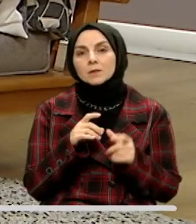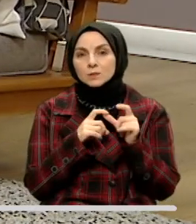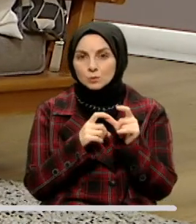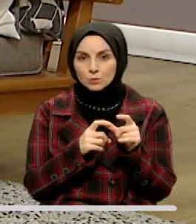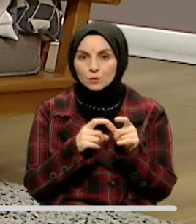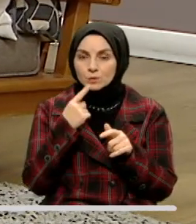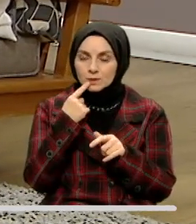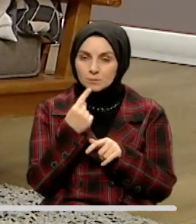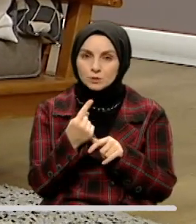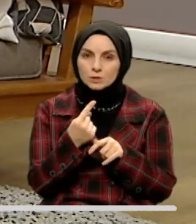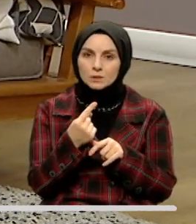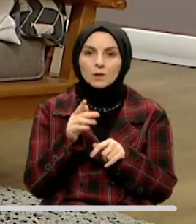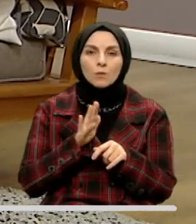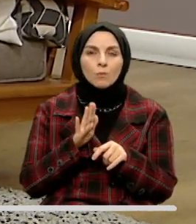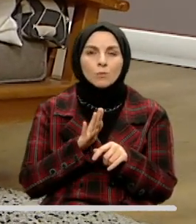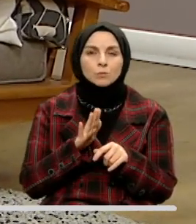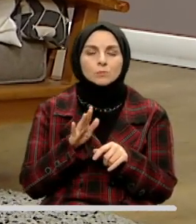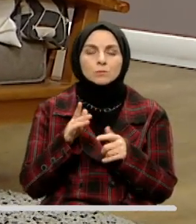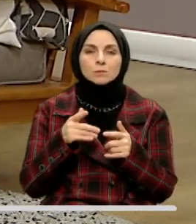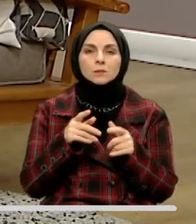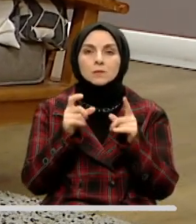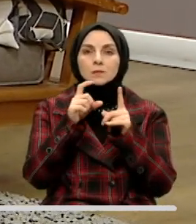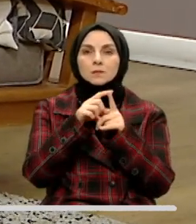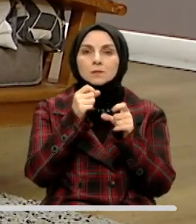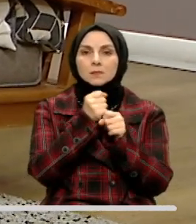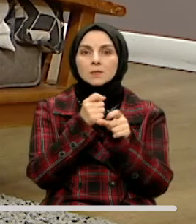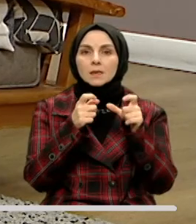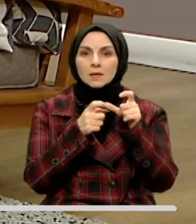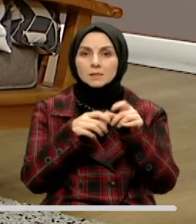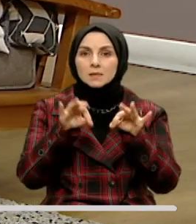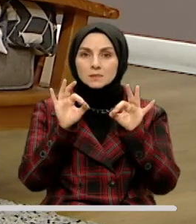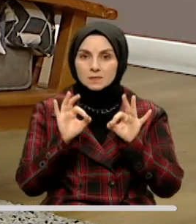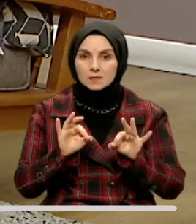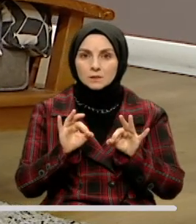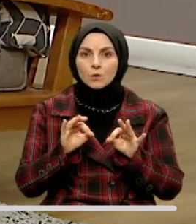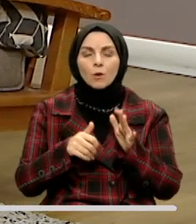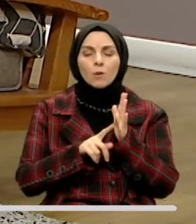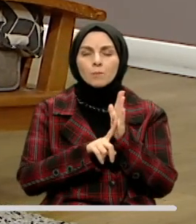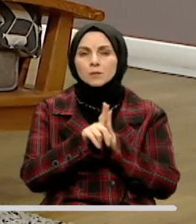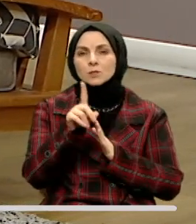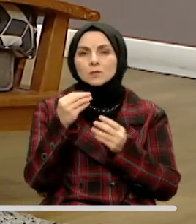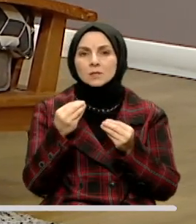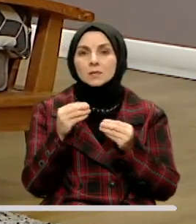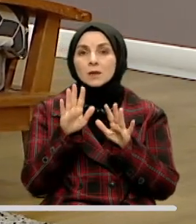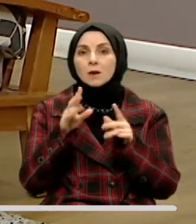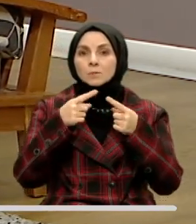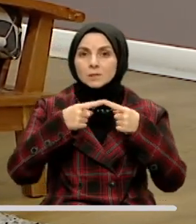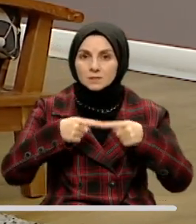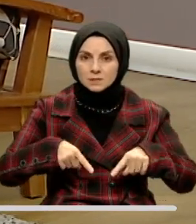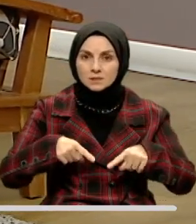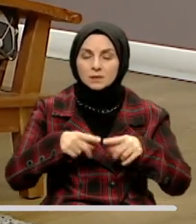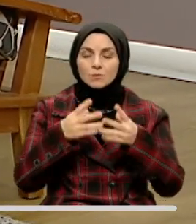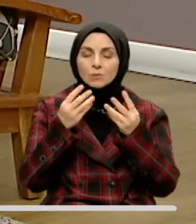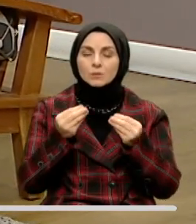demiş ki oğlum LGS'ye hazırlanıyor, akademik olarak başarısı iyi, yalnız motivasyon eksikliği var, sınava yönelik ciddi bir gayret